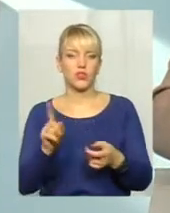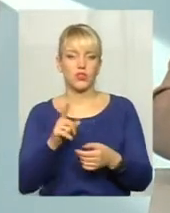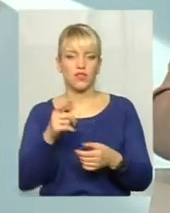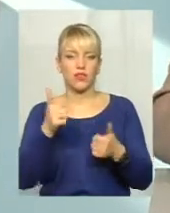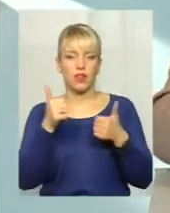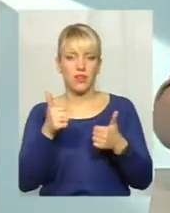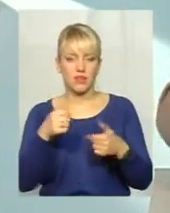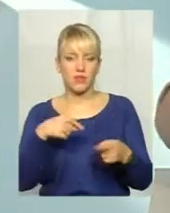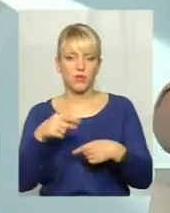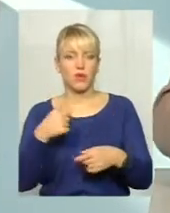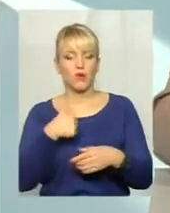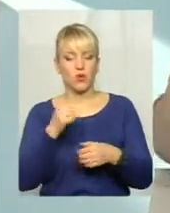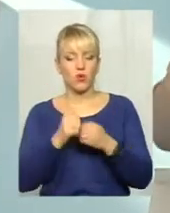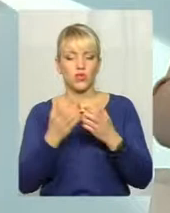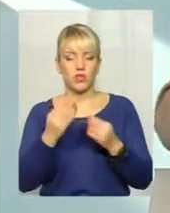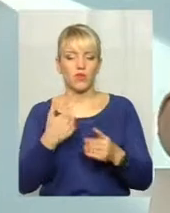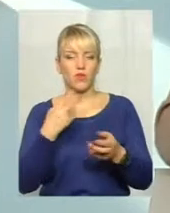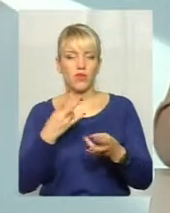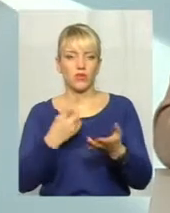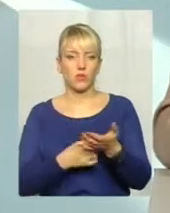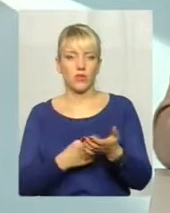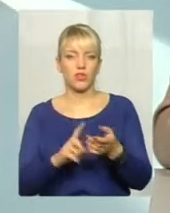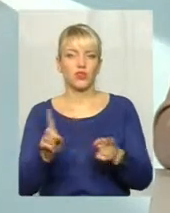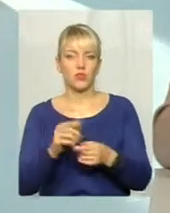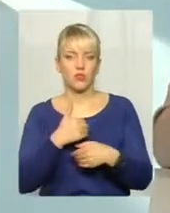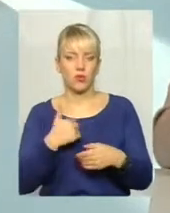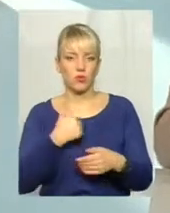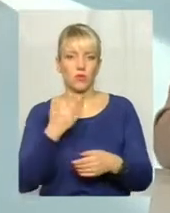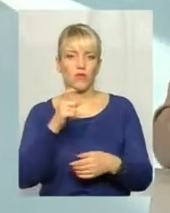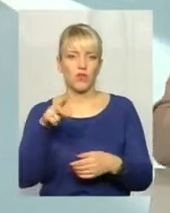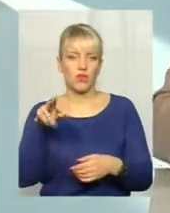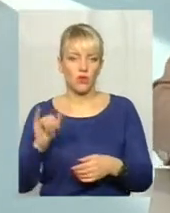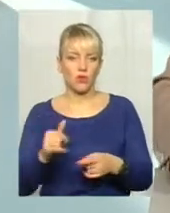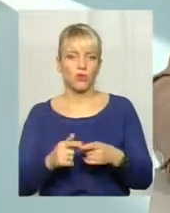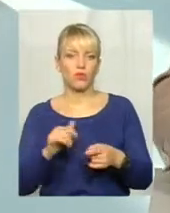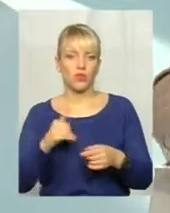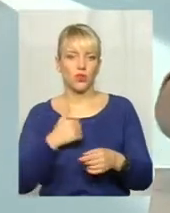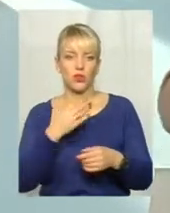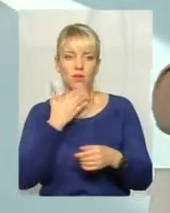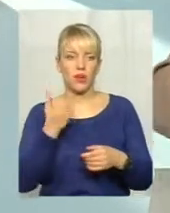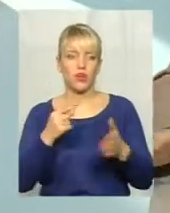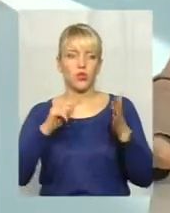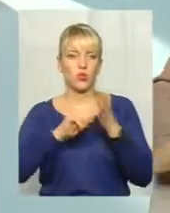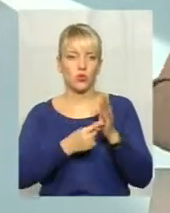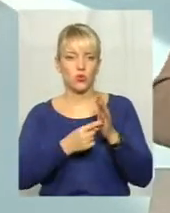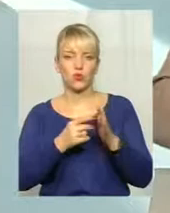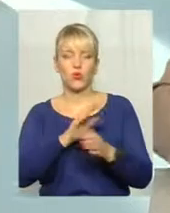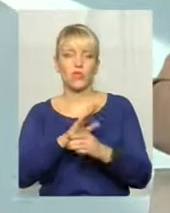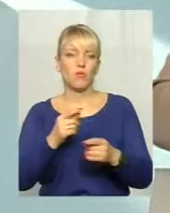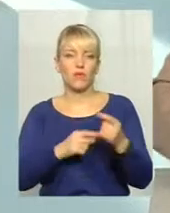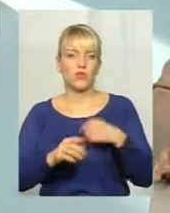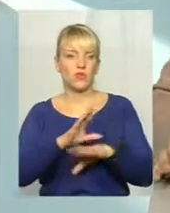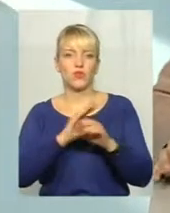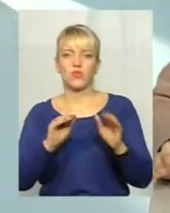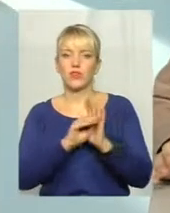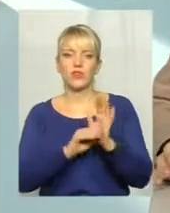маємо доводити, що ми хочемо в Європу, що ми хочемо жити за іншими правилами. Тобто немає, от, немає якоїсь такої точки відліку, неповороття, от все,